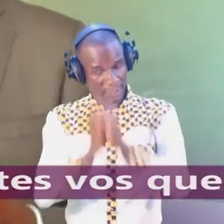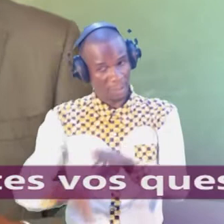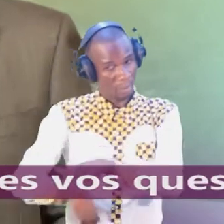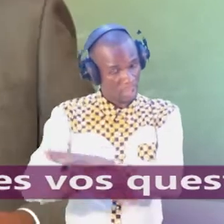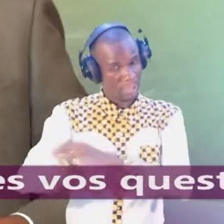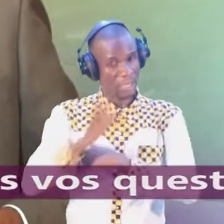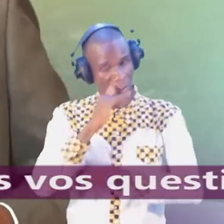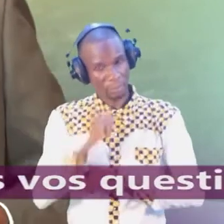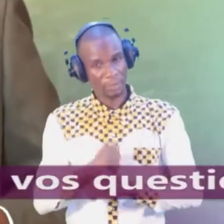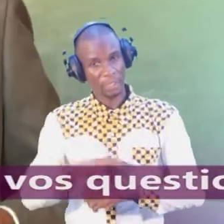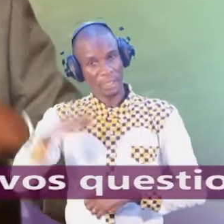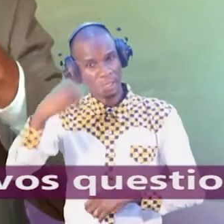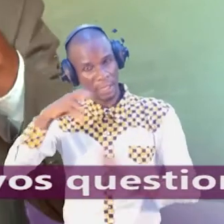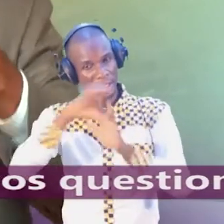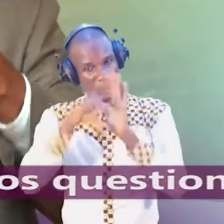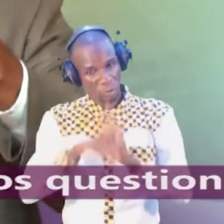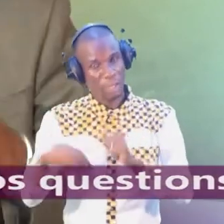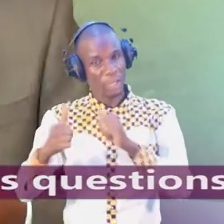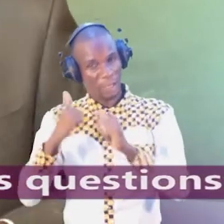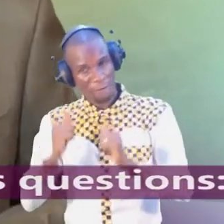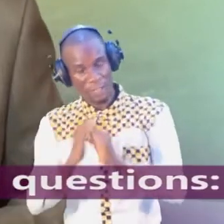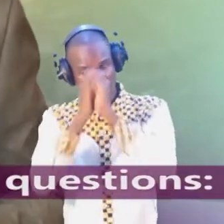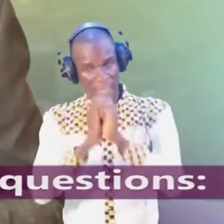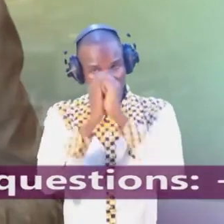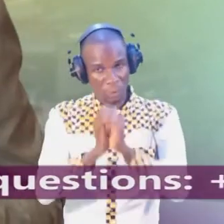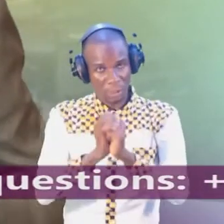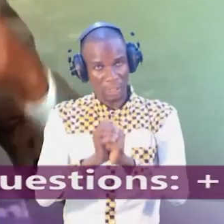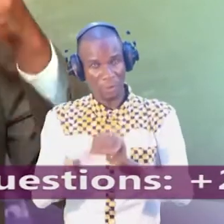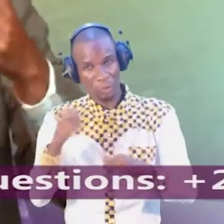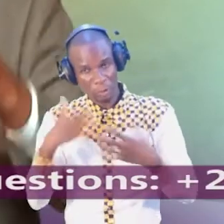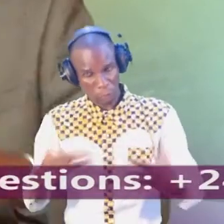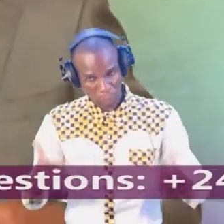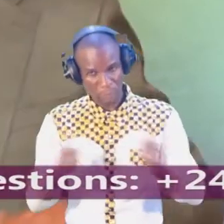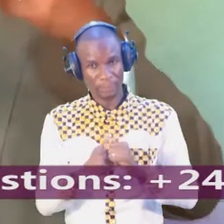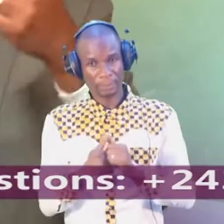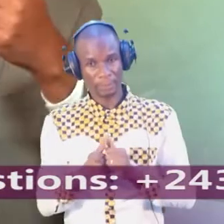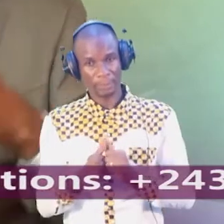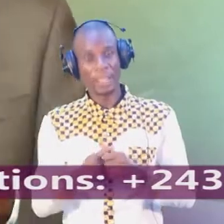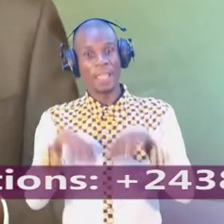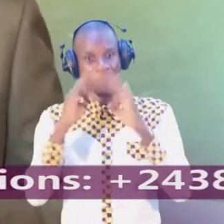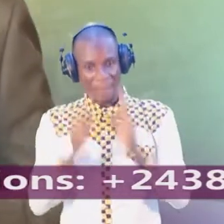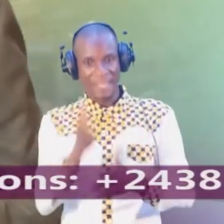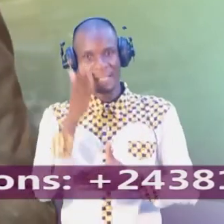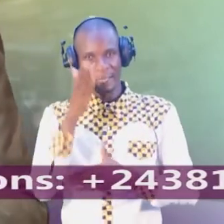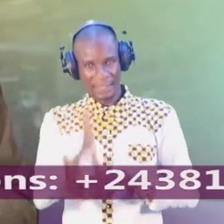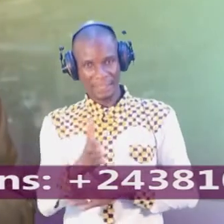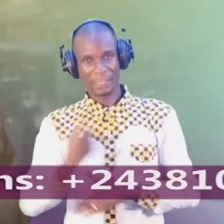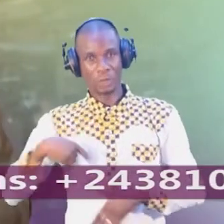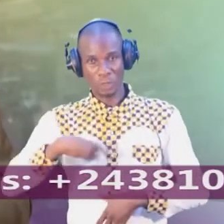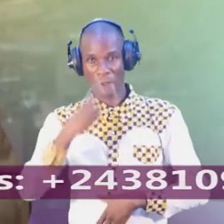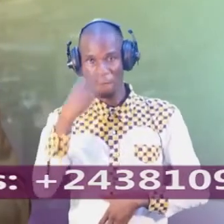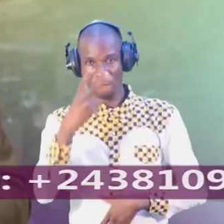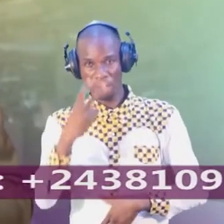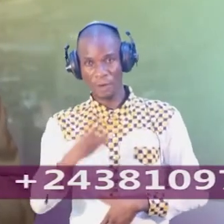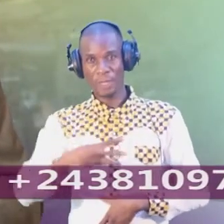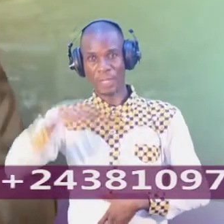Tomoni ete mobeko ya liboso ezalaki kopekisa banzambe ya lokuta yami bane e boyi